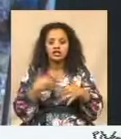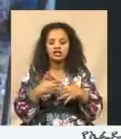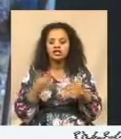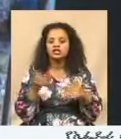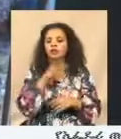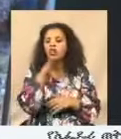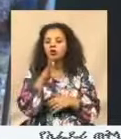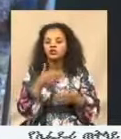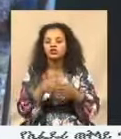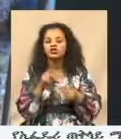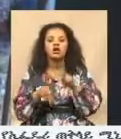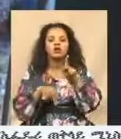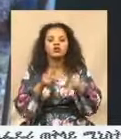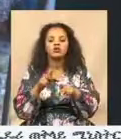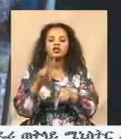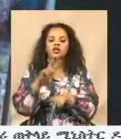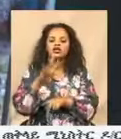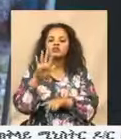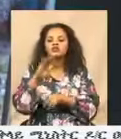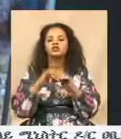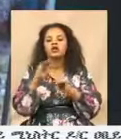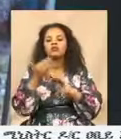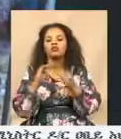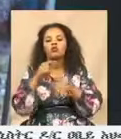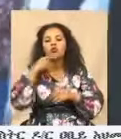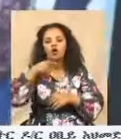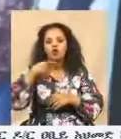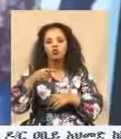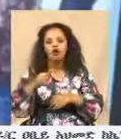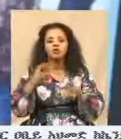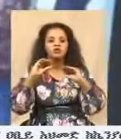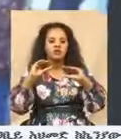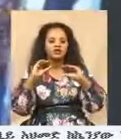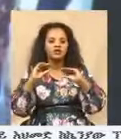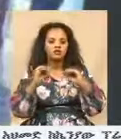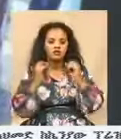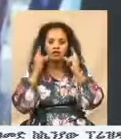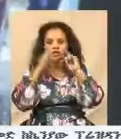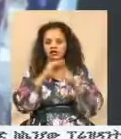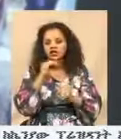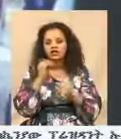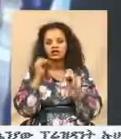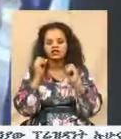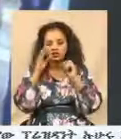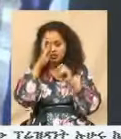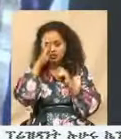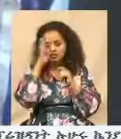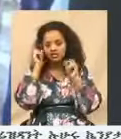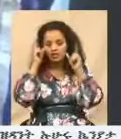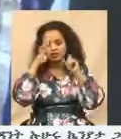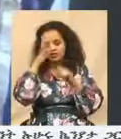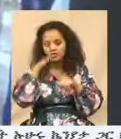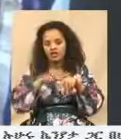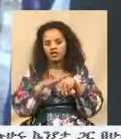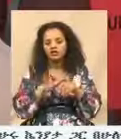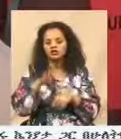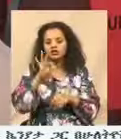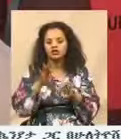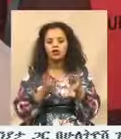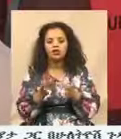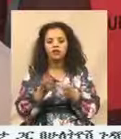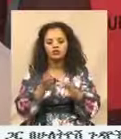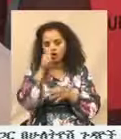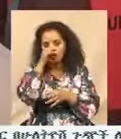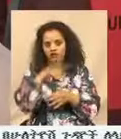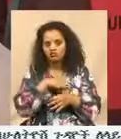እስከማይሆን ድረስ ማህበረሰቡን ከ35 በላይ በሆኑ ቋንቋዎች በማስተማር በማንቃትና ግንዛቤ በመፍጠር ላይ እንደሚገኝ ያብራሩት አቶ